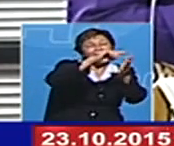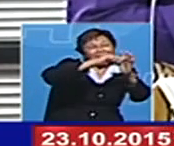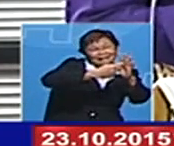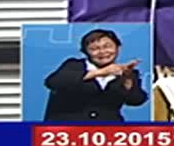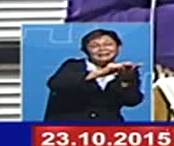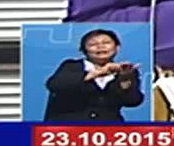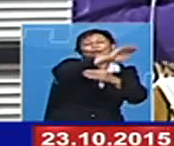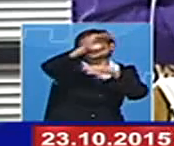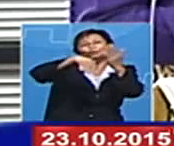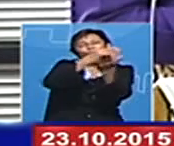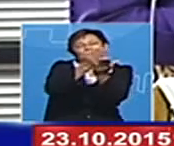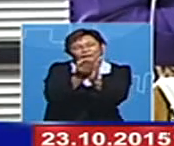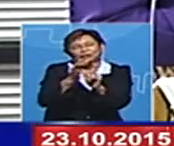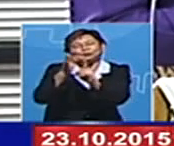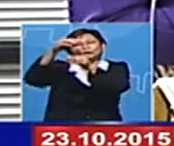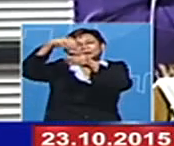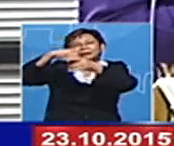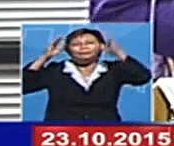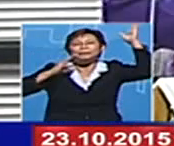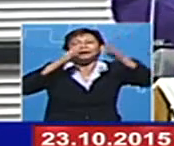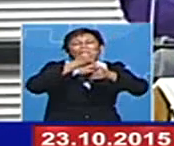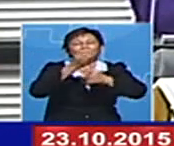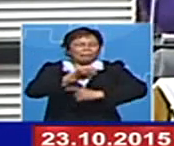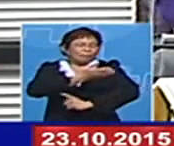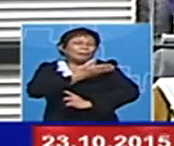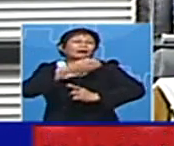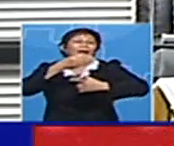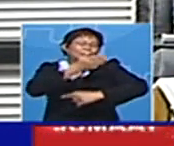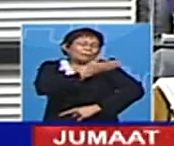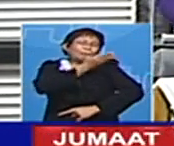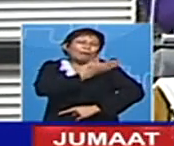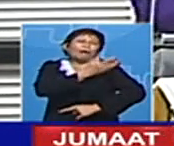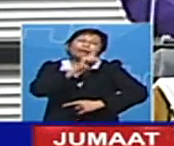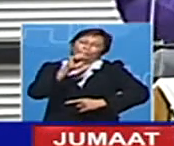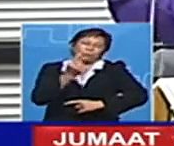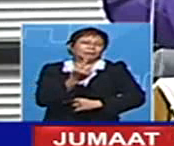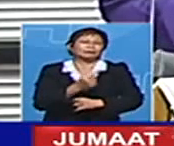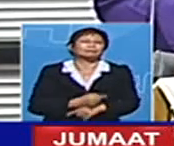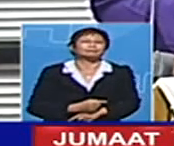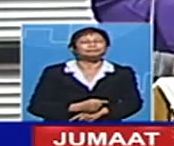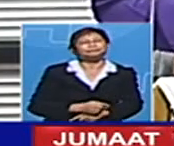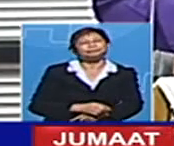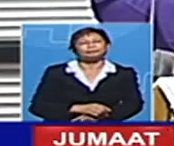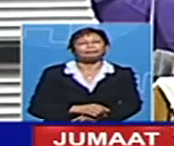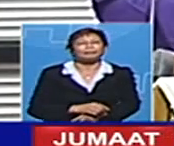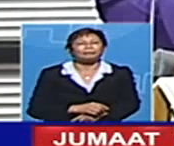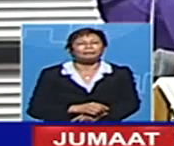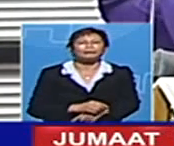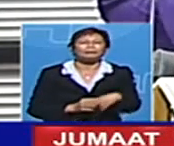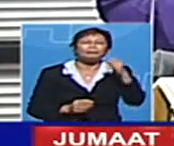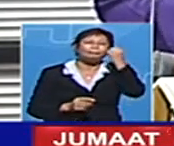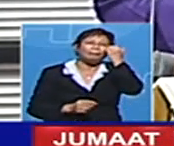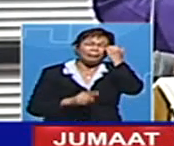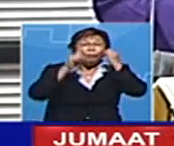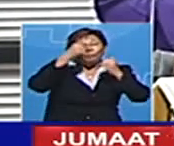sektor kecuali domestik atau pembantu rumah tuan yang di-pertua tidak cukup sekadar itu